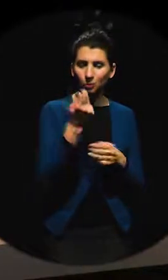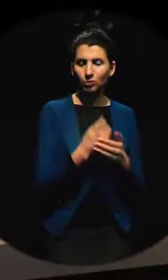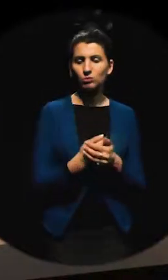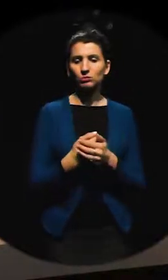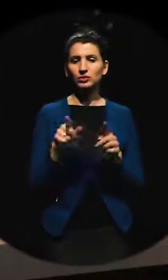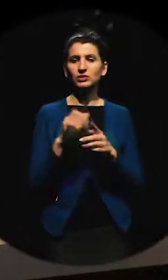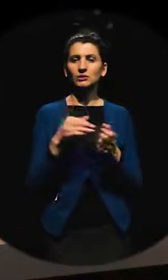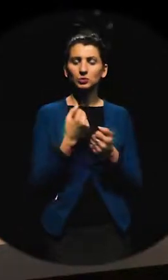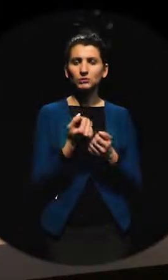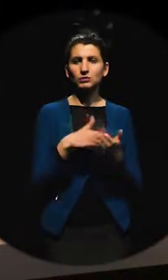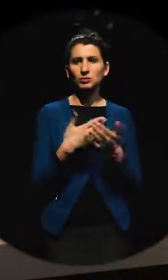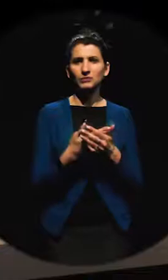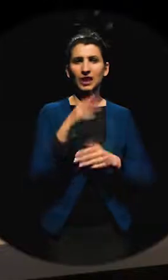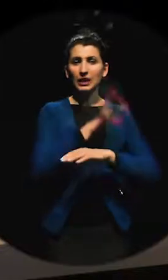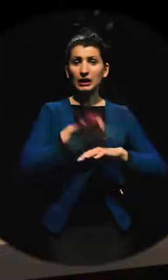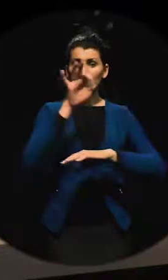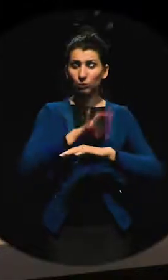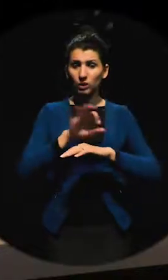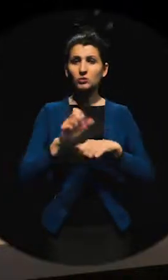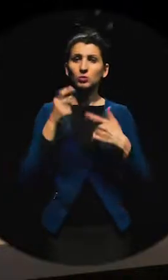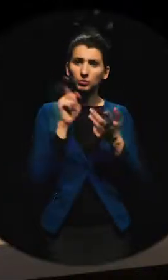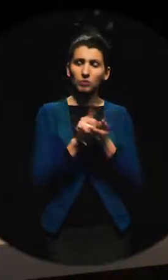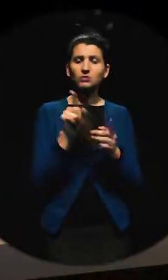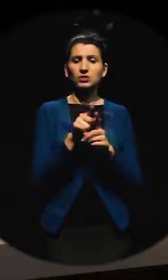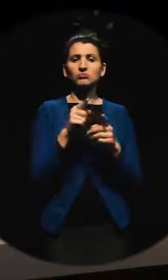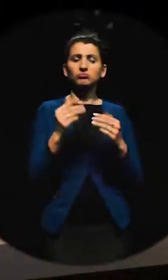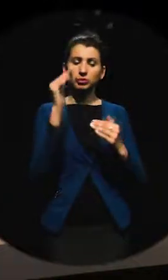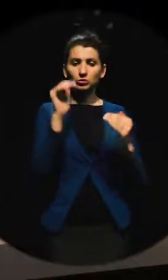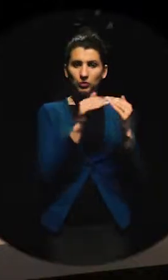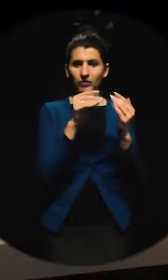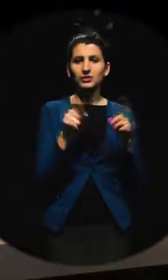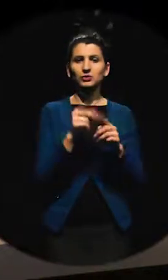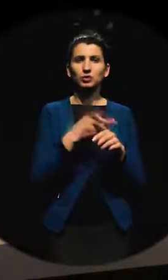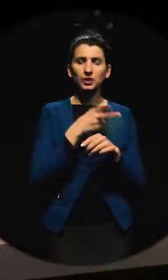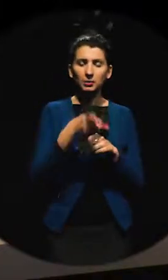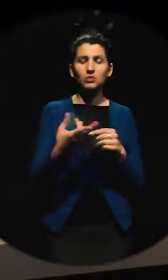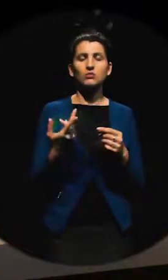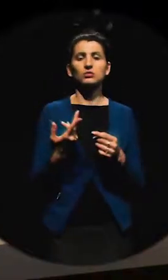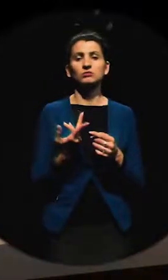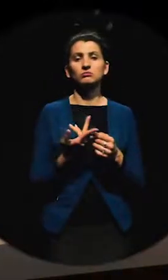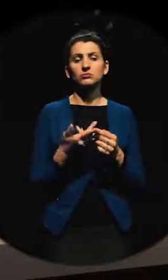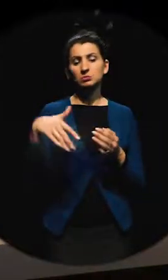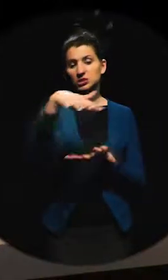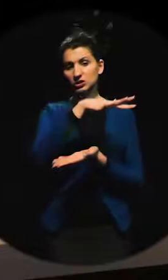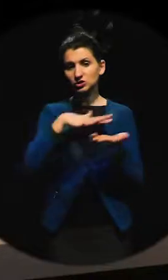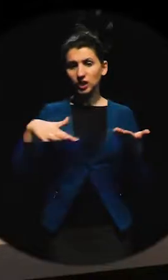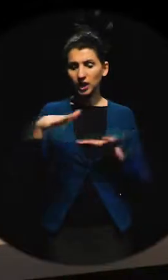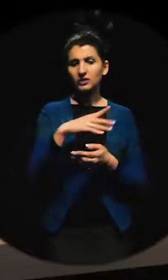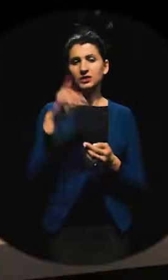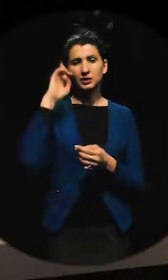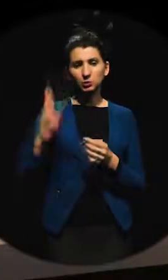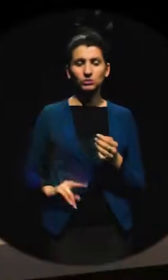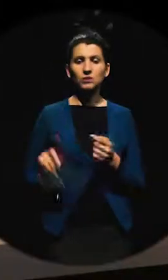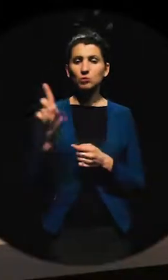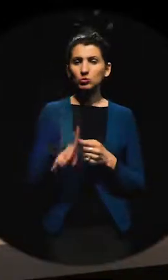o architekturze jako architekturze inkluzywnej, o dostępności przestrzeni instytucji publicznej